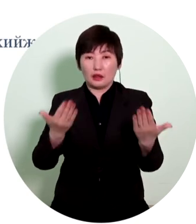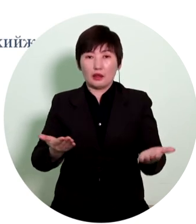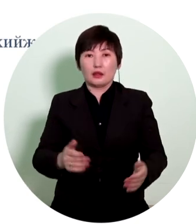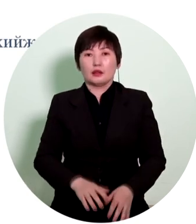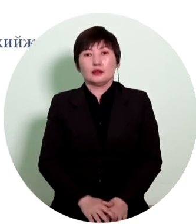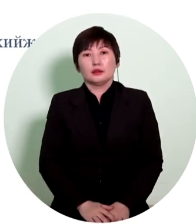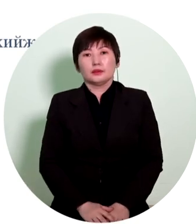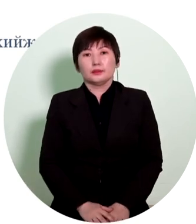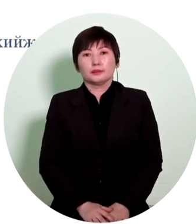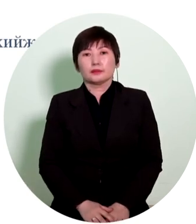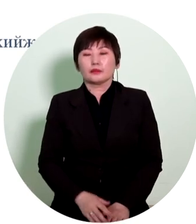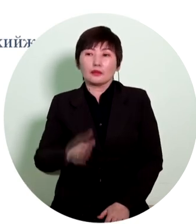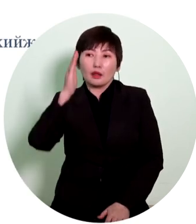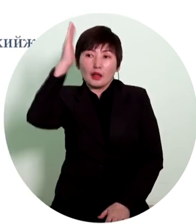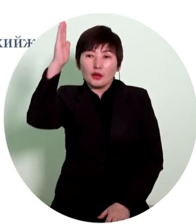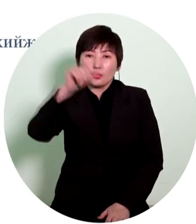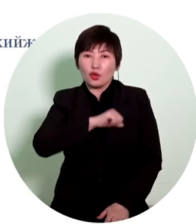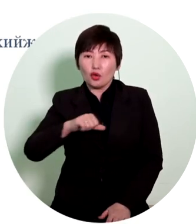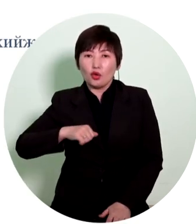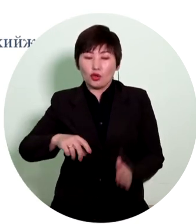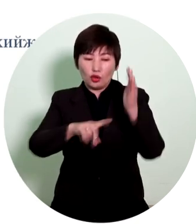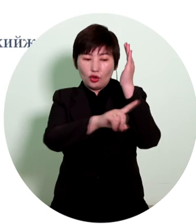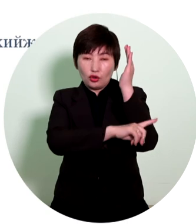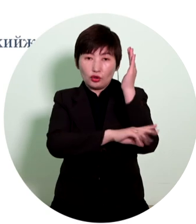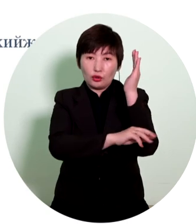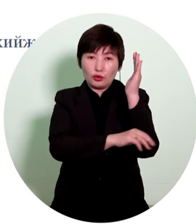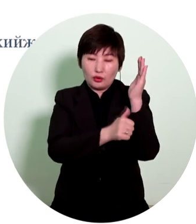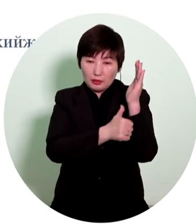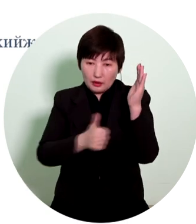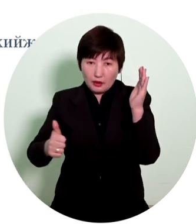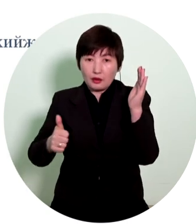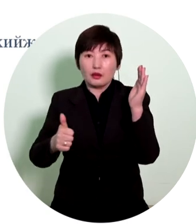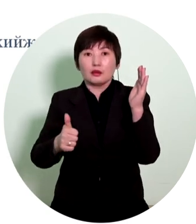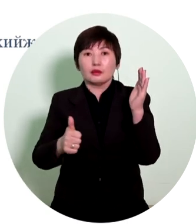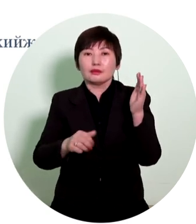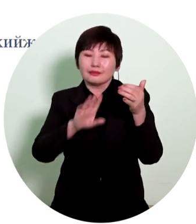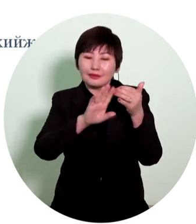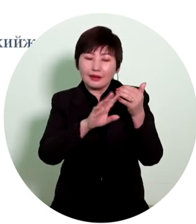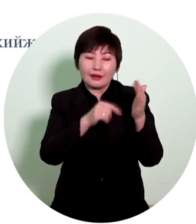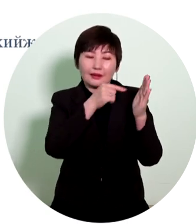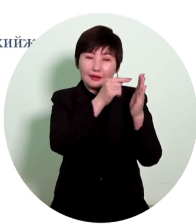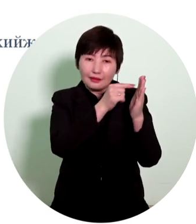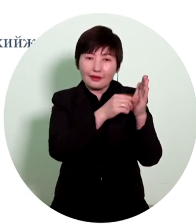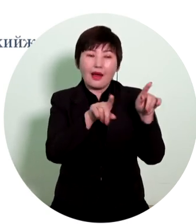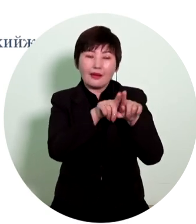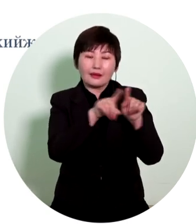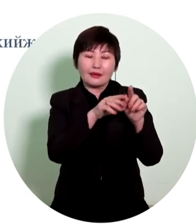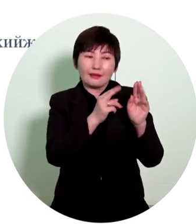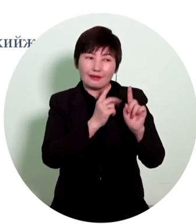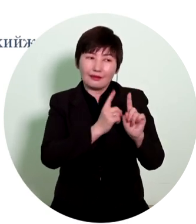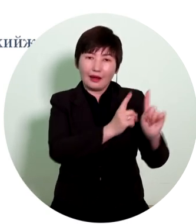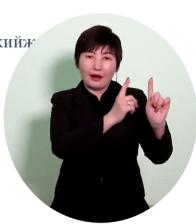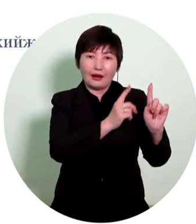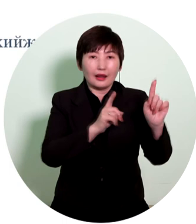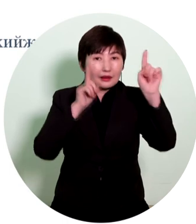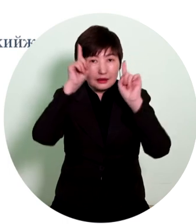чи одоо өдөр тутмынхаа амьдралд ихтэй сургуульд магадгүй ажил дээр гарсан хойноч гэсэн хэвийн ажиллаж амьдрах